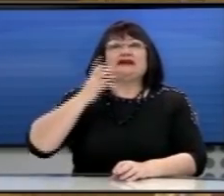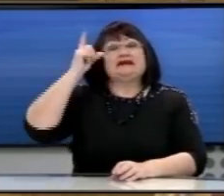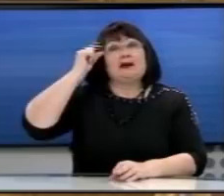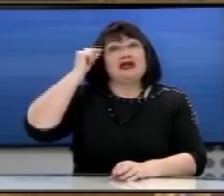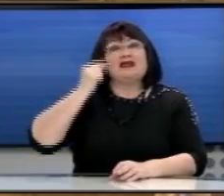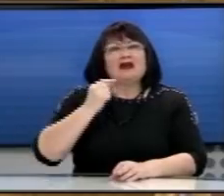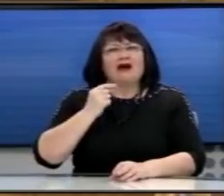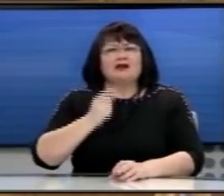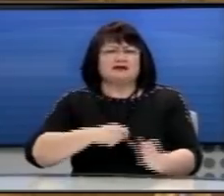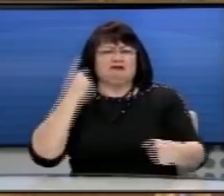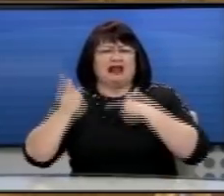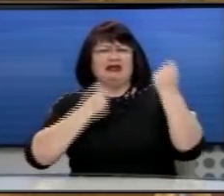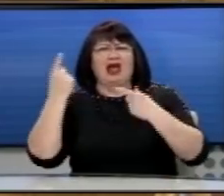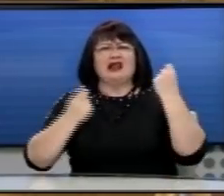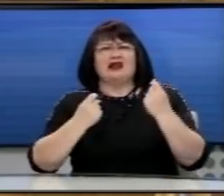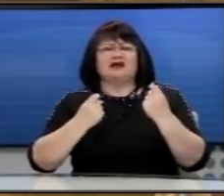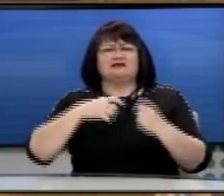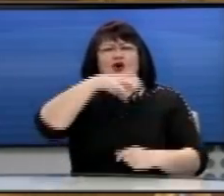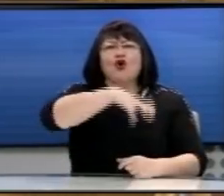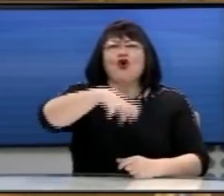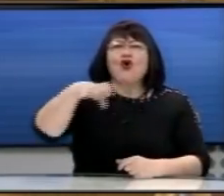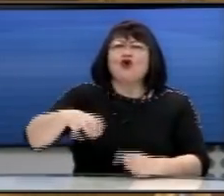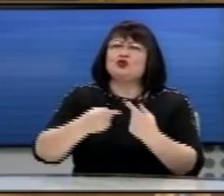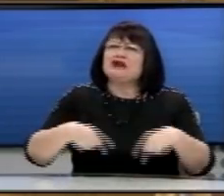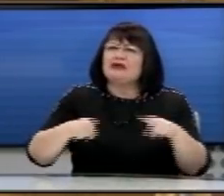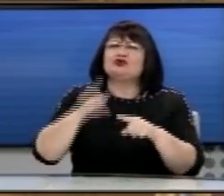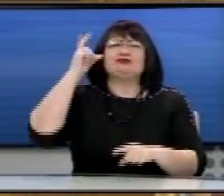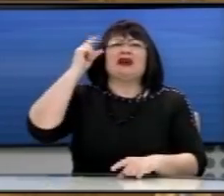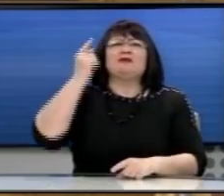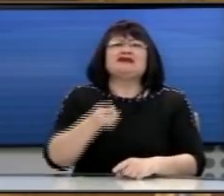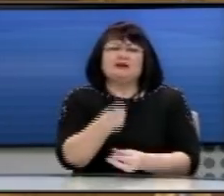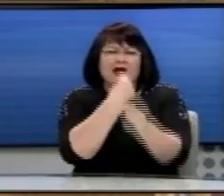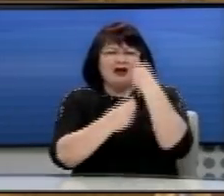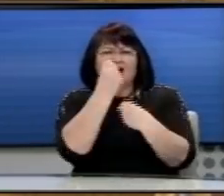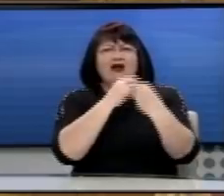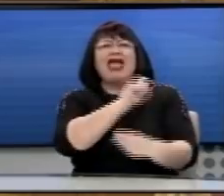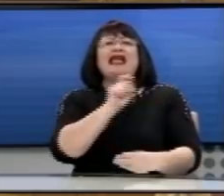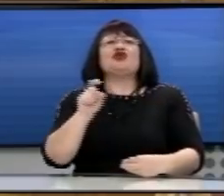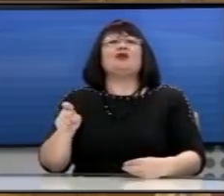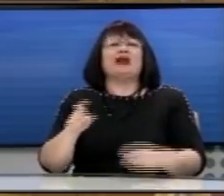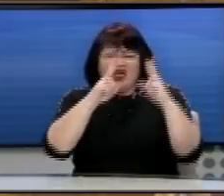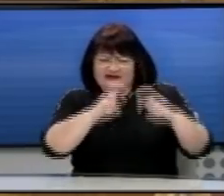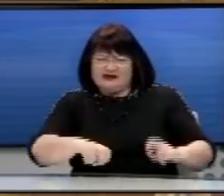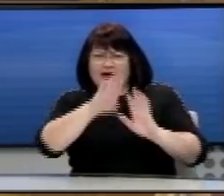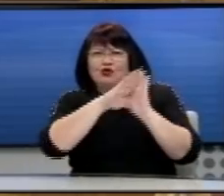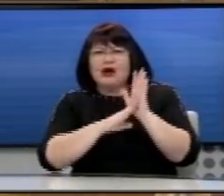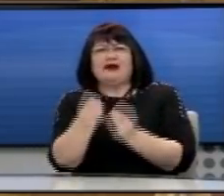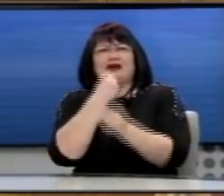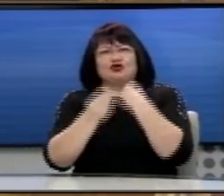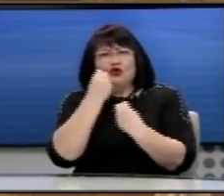τις υποδομές των πανεπιστημίων για να μασουλάνε τα εκατομμύρια των ερευνητικών προγραμμάτων.